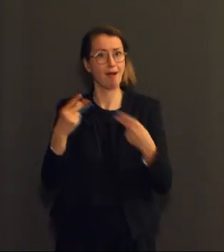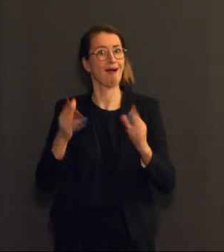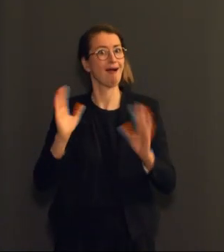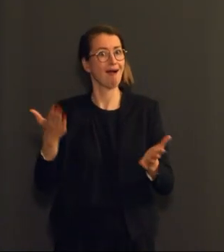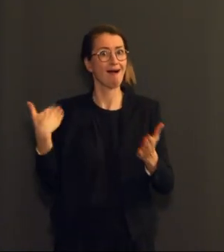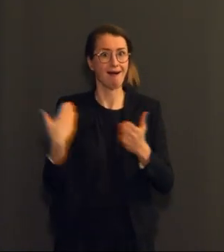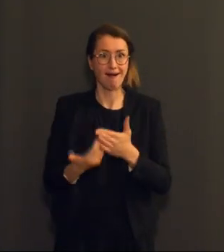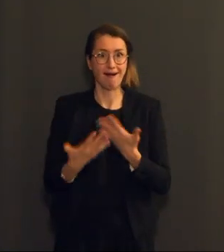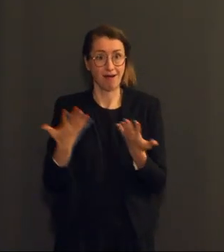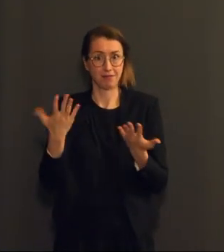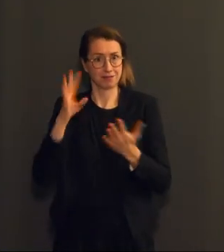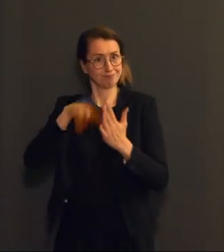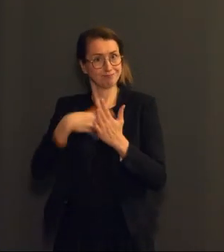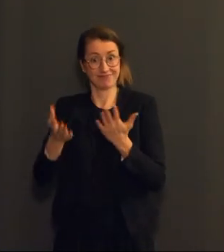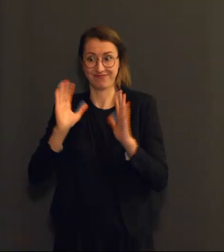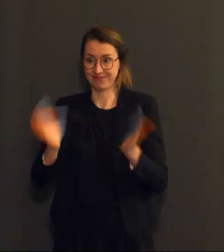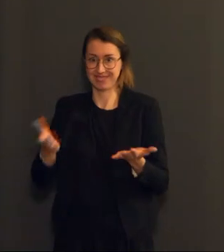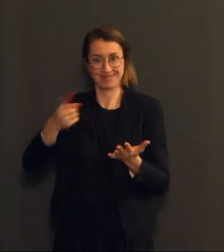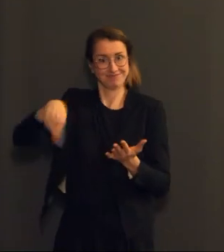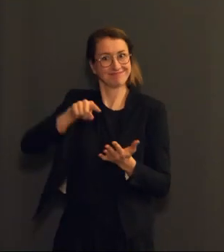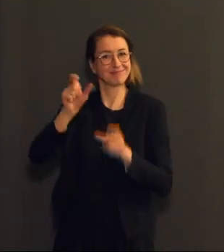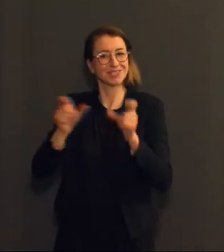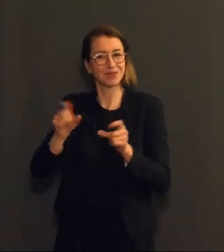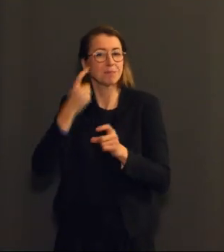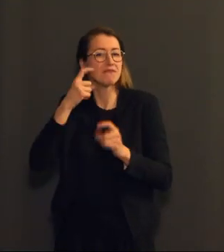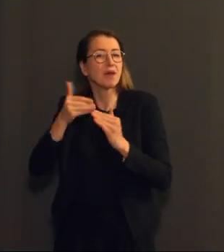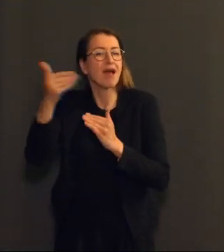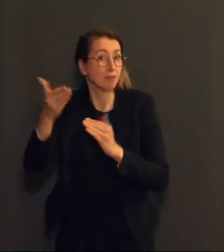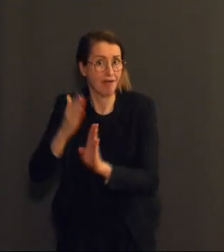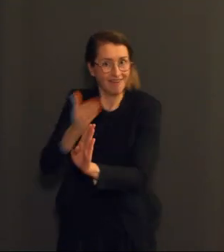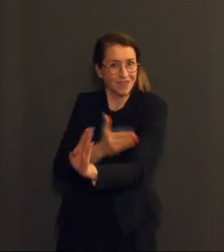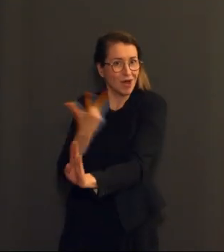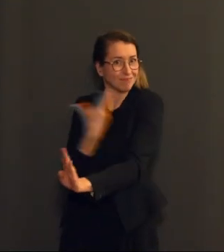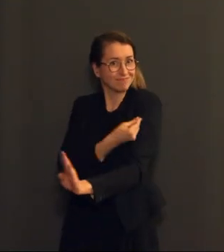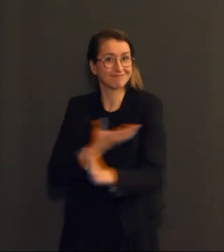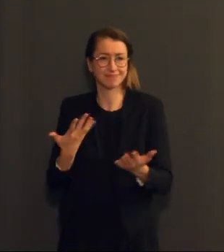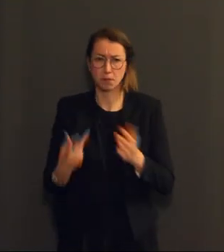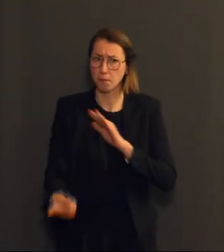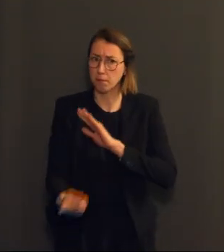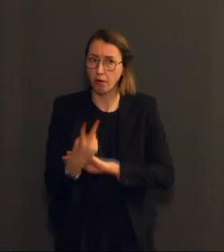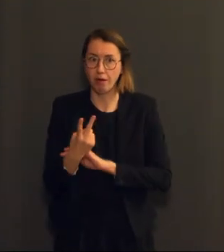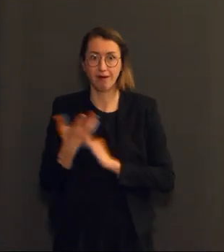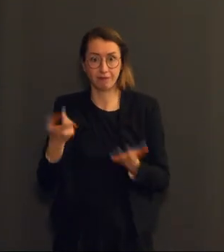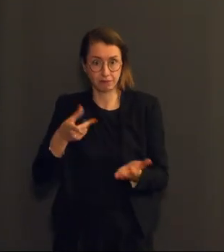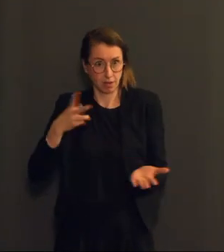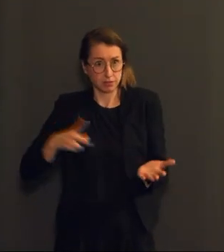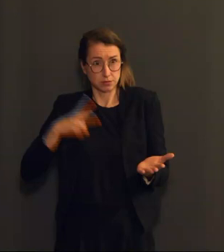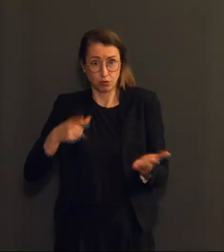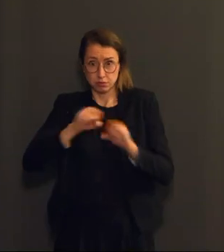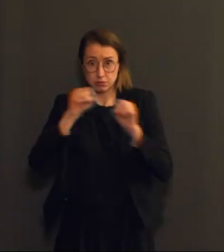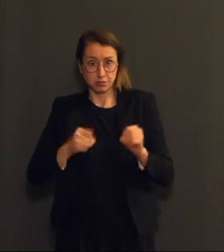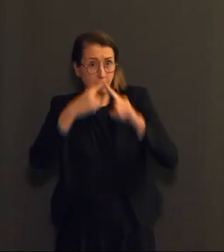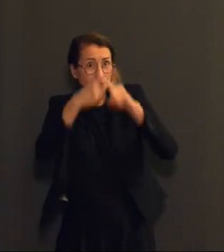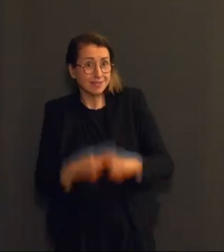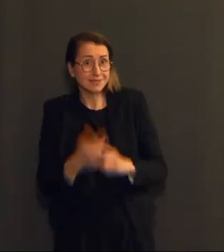Cela illustre combien il peut être utile de s'inscrire sur cette liste de réserve une fois venu le